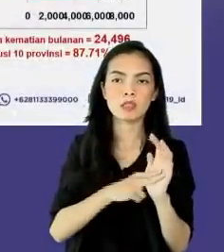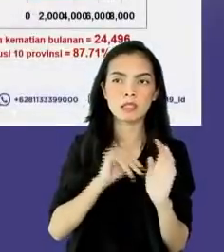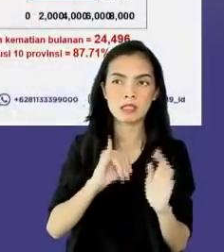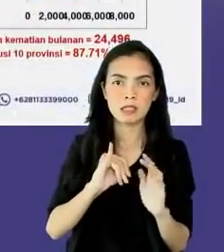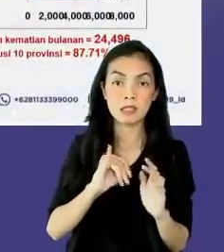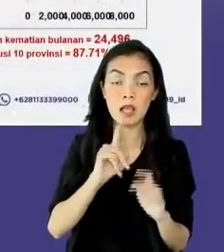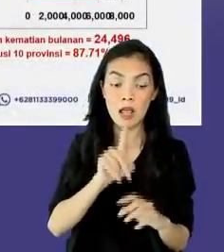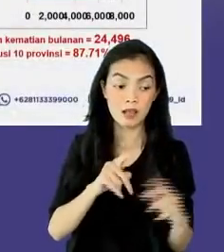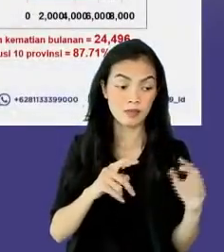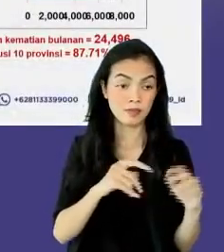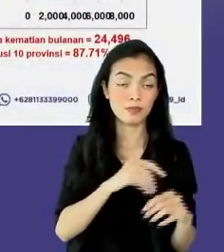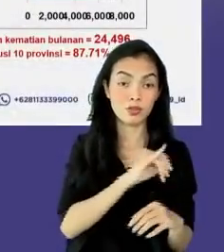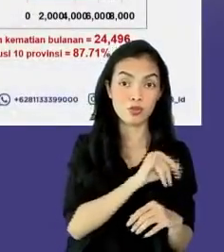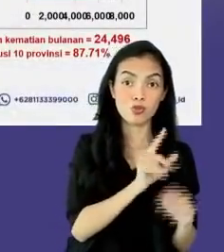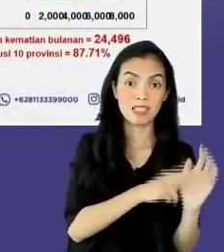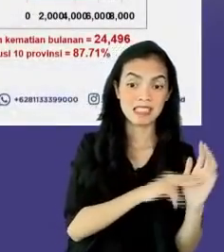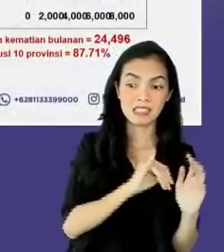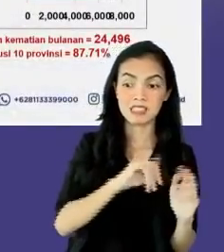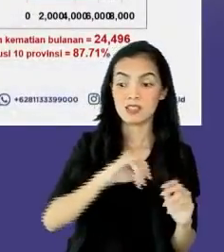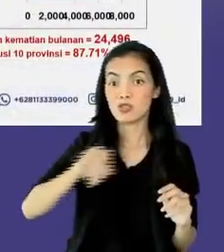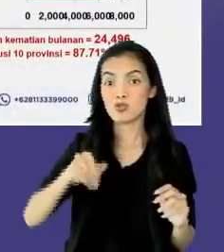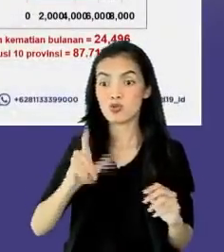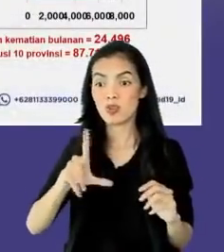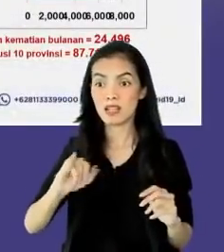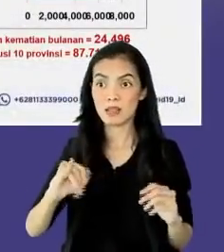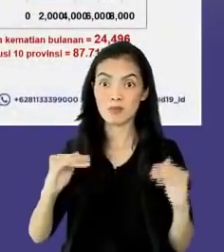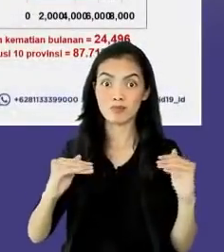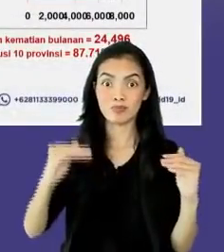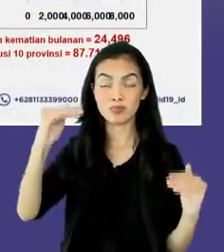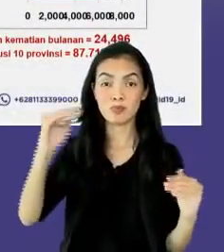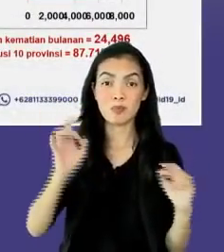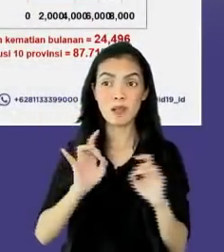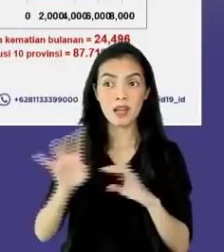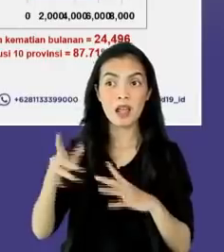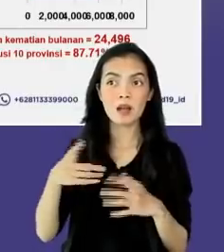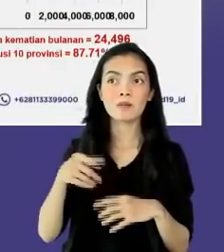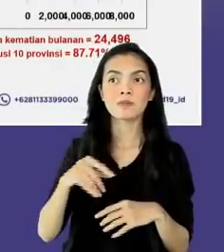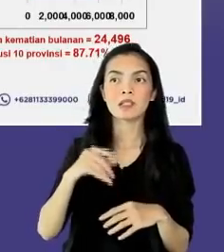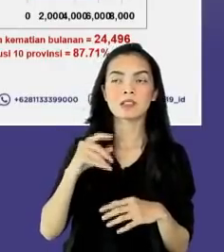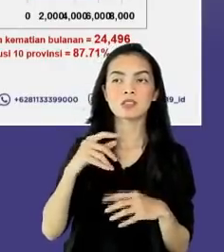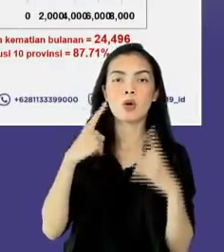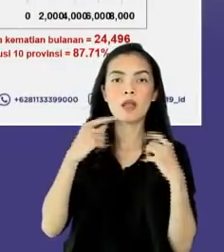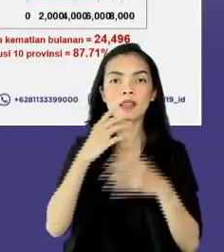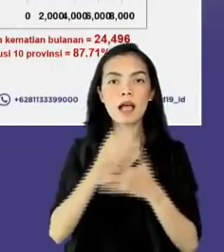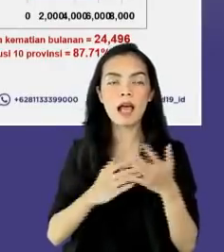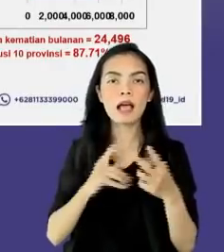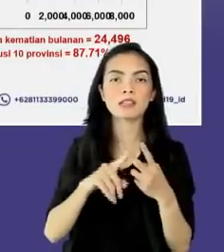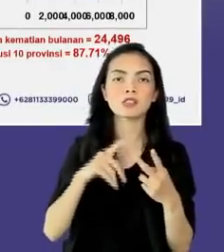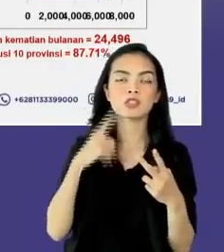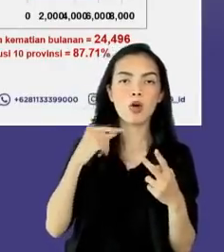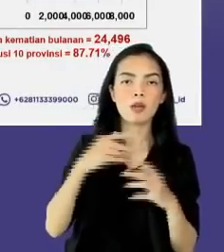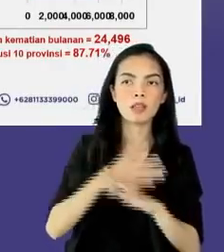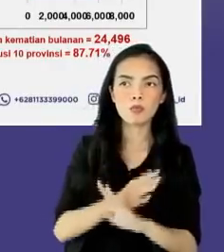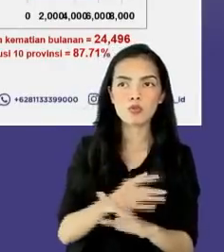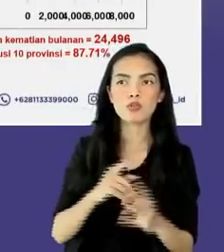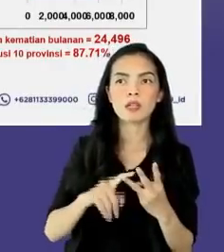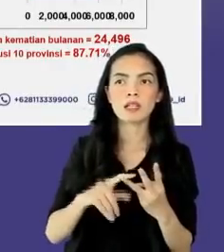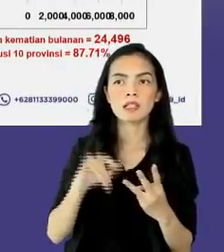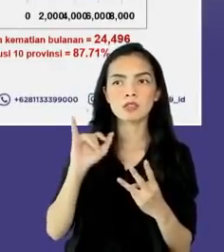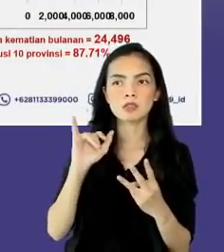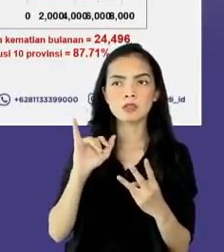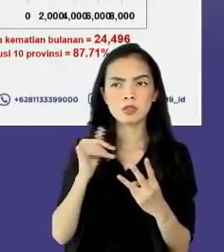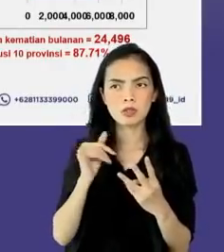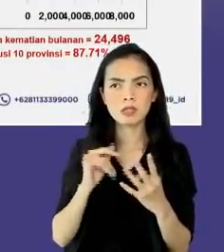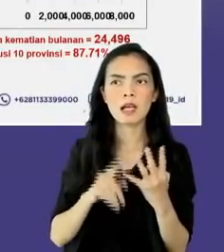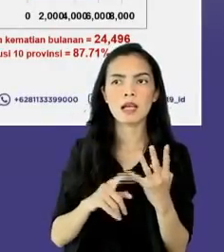lihat provinsi penyumbang angka kematian tertinggi berasal dari Jawa Tengah, diikuti Jawa Timur, DKI Jakarta, Jawa Barat, Yogyakarta. Jadi